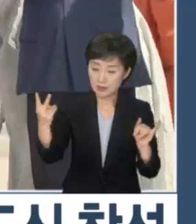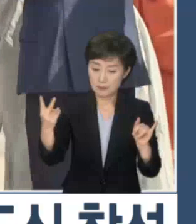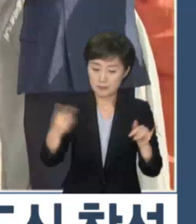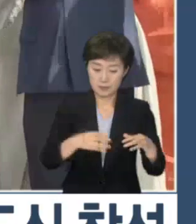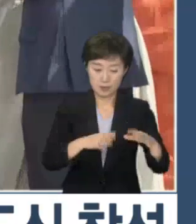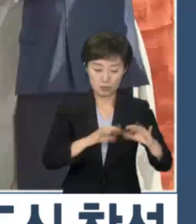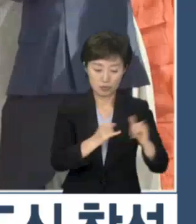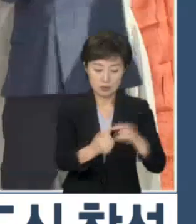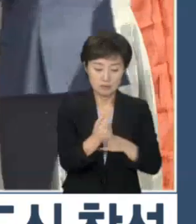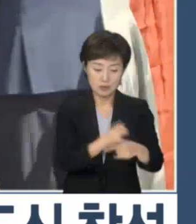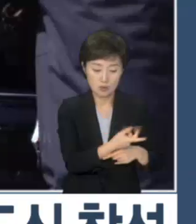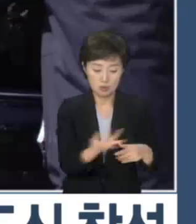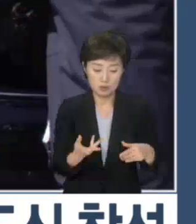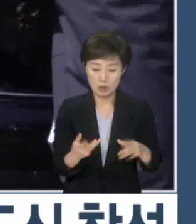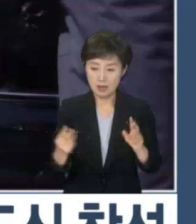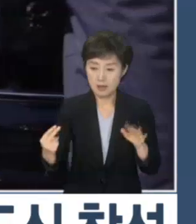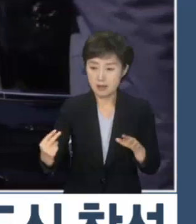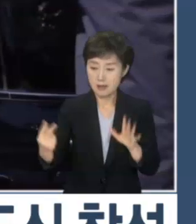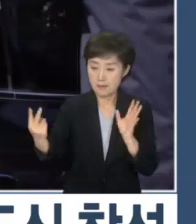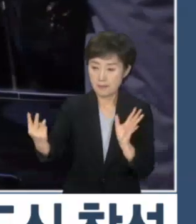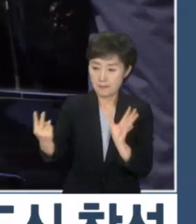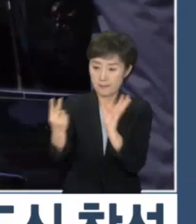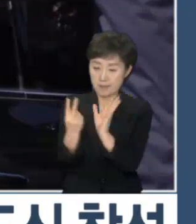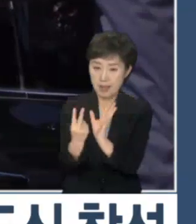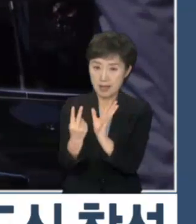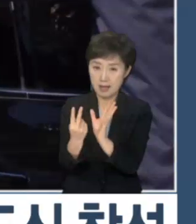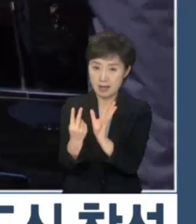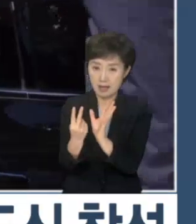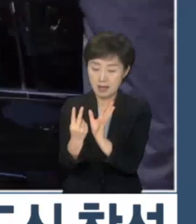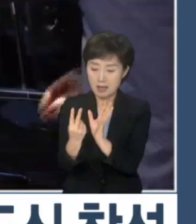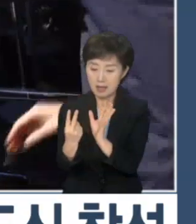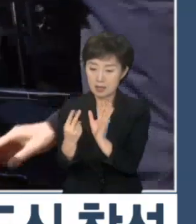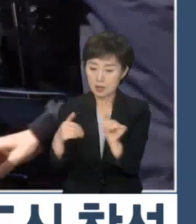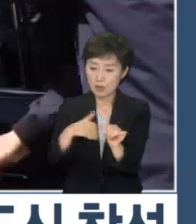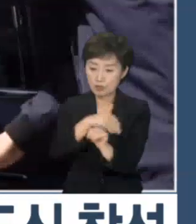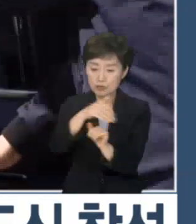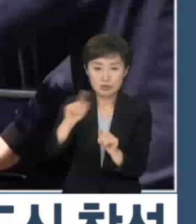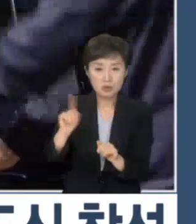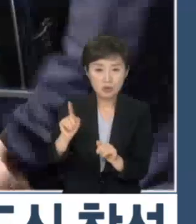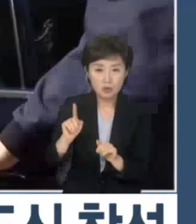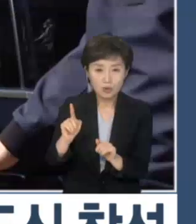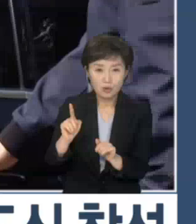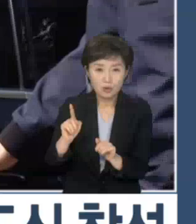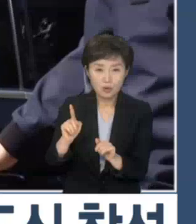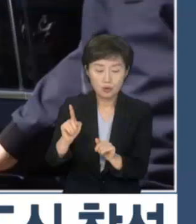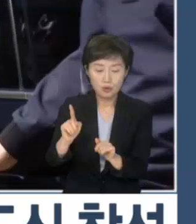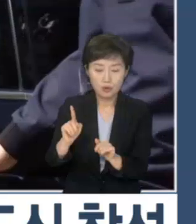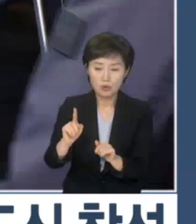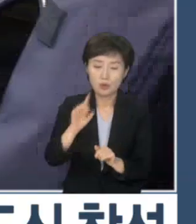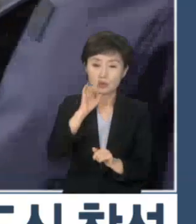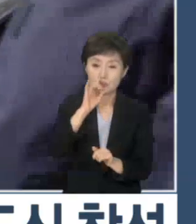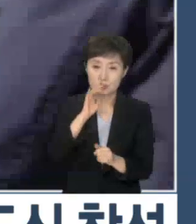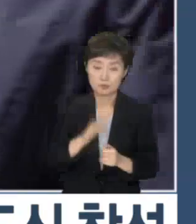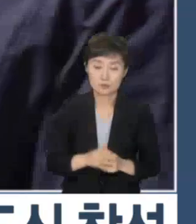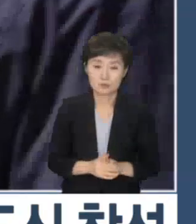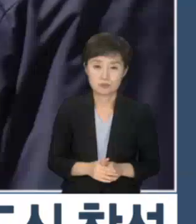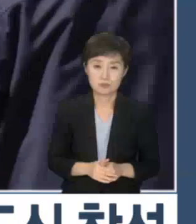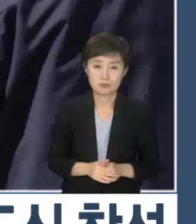뭐 지금 전체적인 분위기에 전혀 영향을 미치지 않을 것이라고는 하지 않을 수 없을 것입니다.